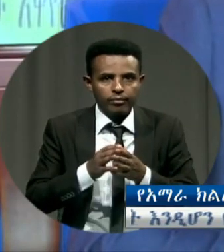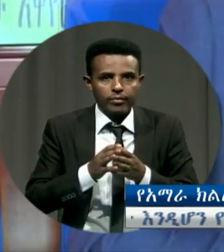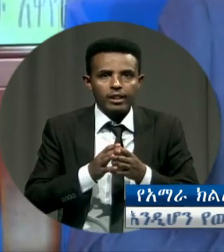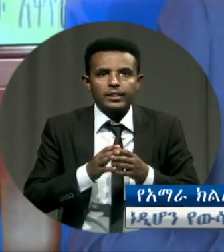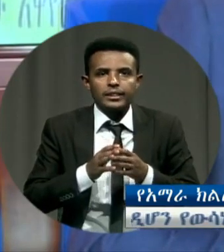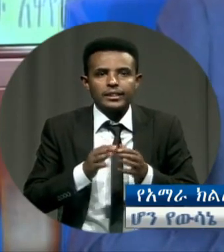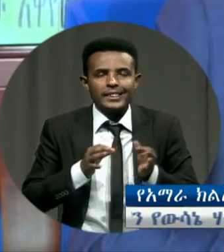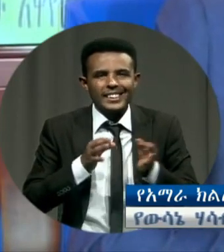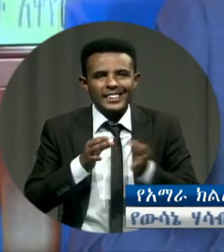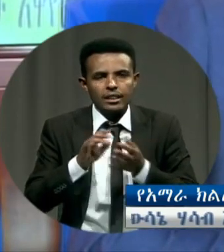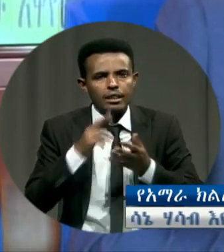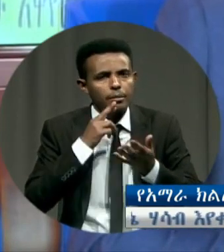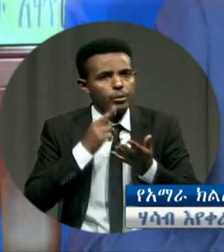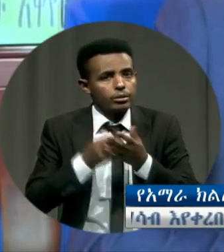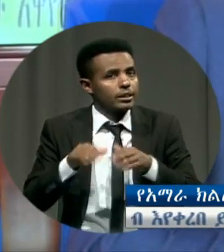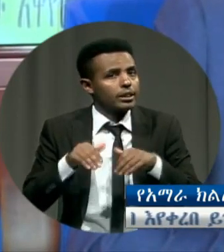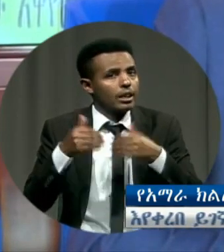ዝርዝር ሪፖርት ቀርቦ